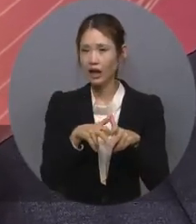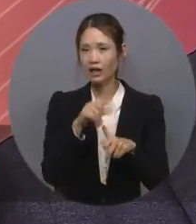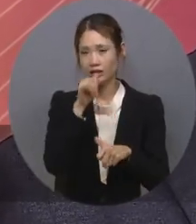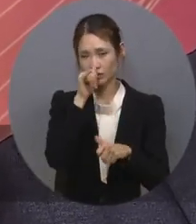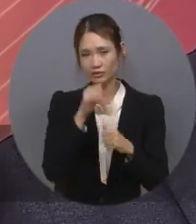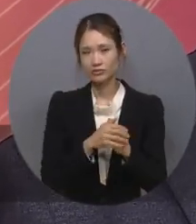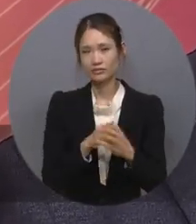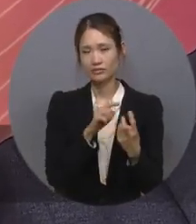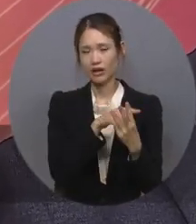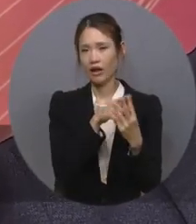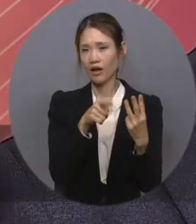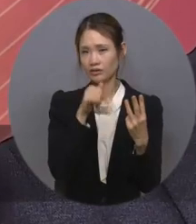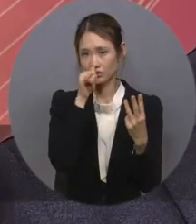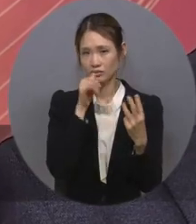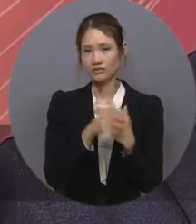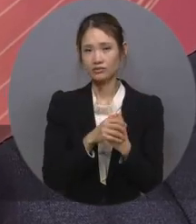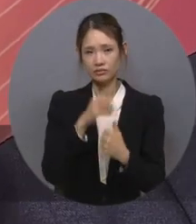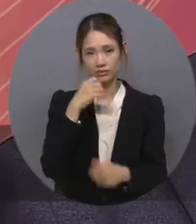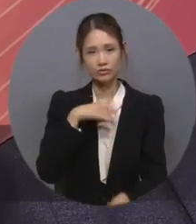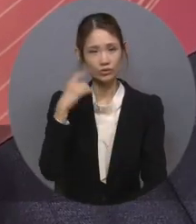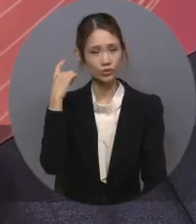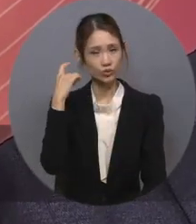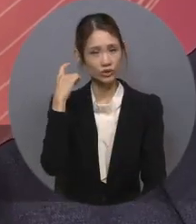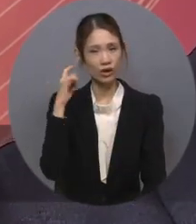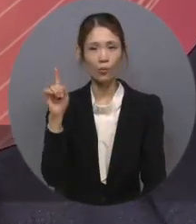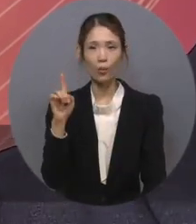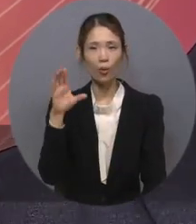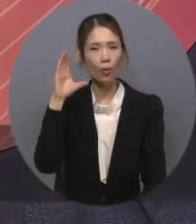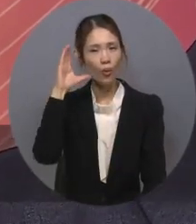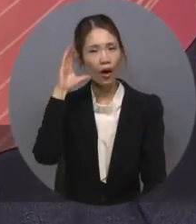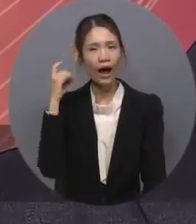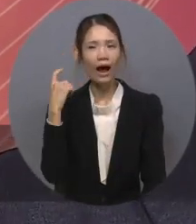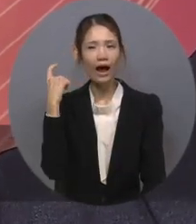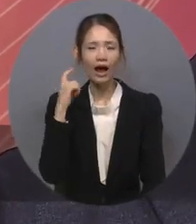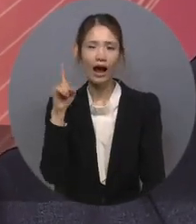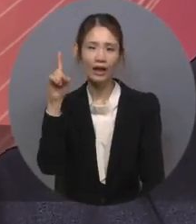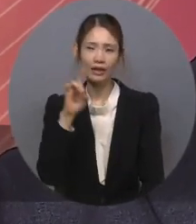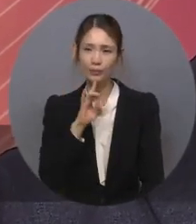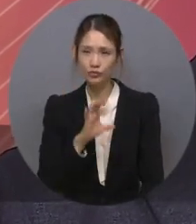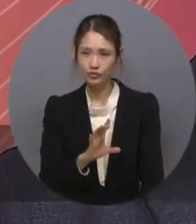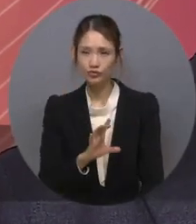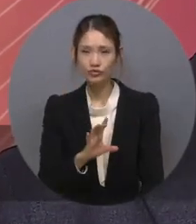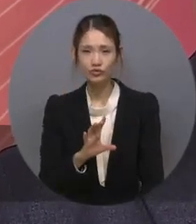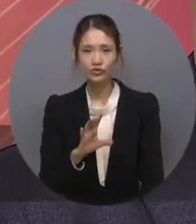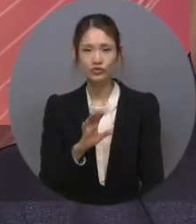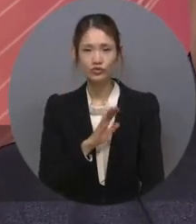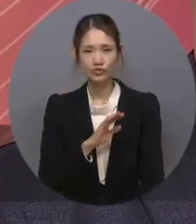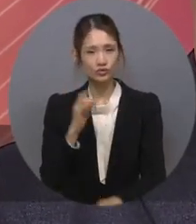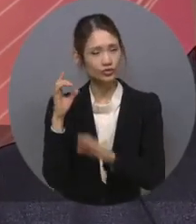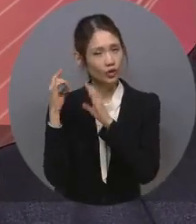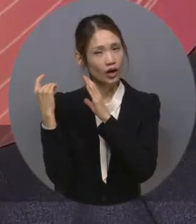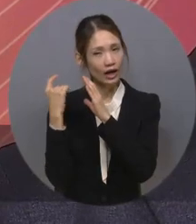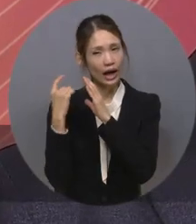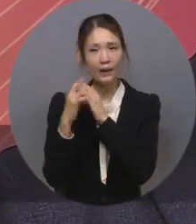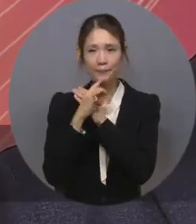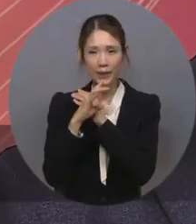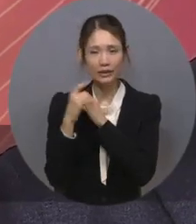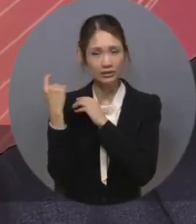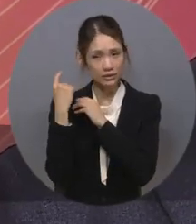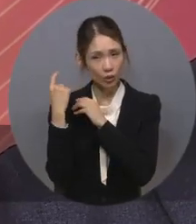그래서 그냥 한쪽 귀, 귀도 한쪽 귀만 들리는데 그 한쪽 귀로 듣고